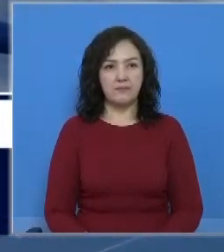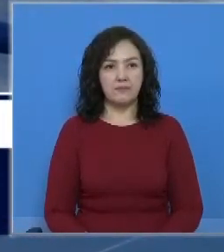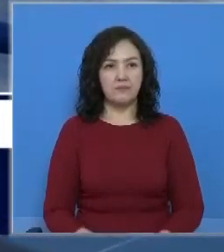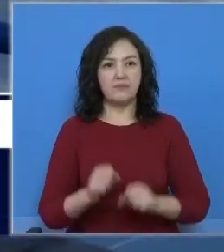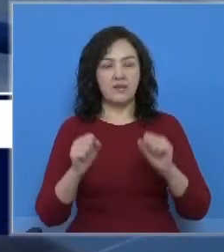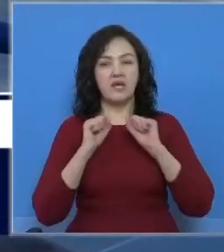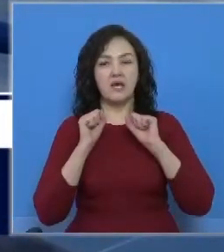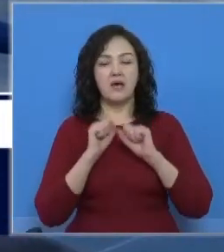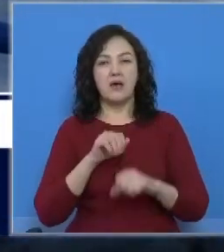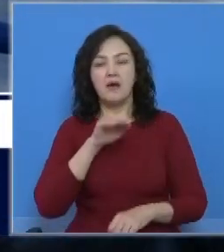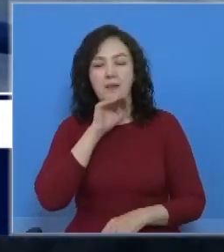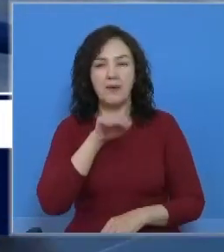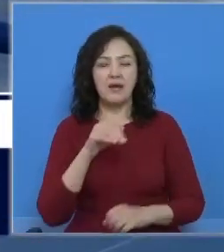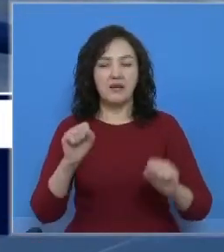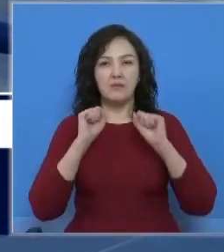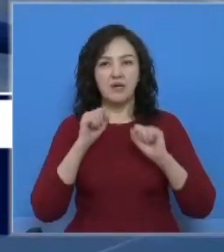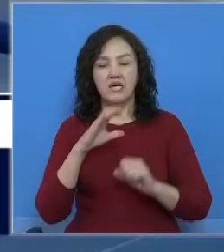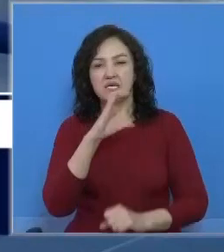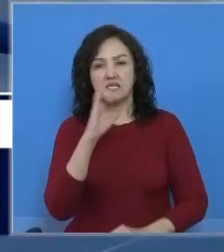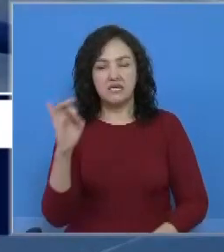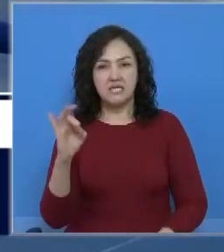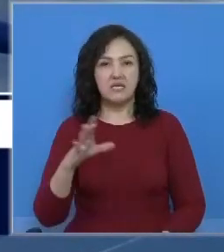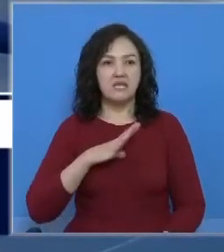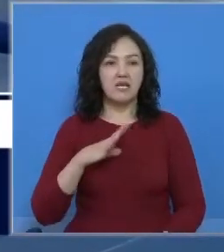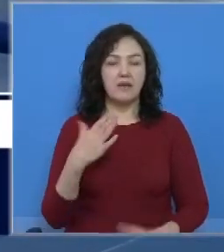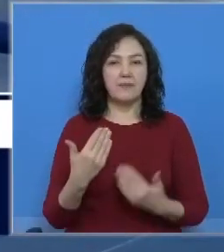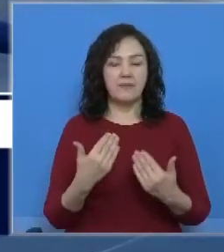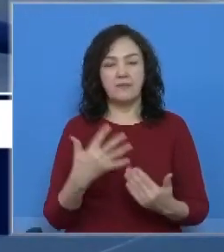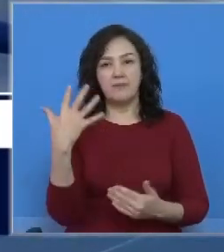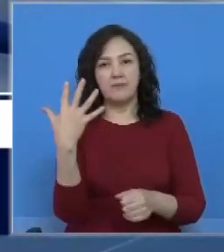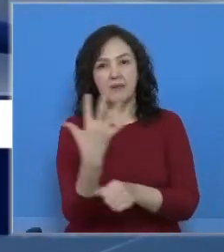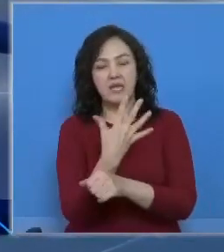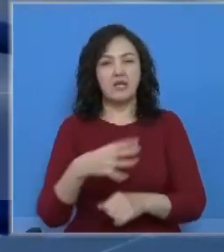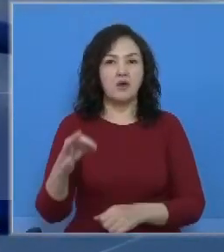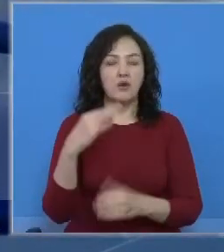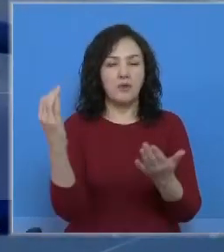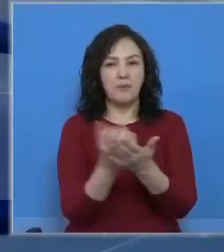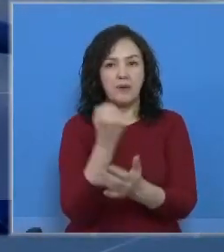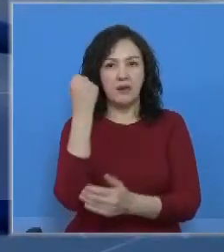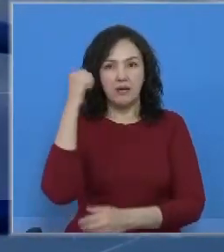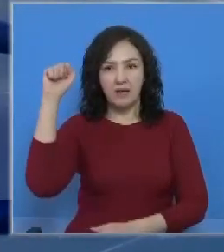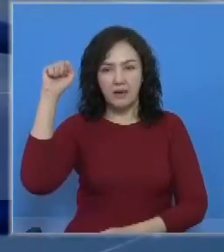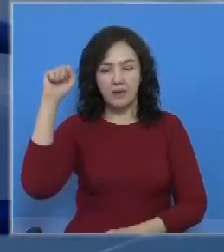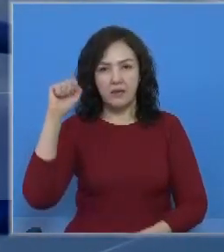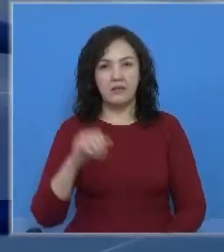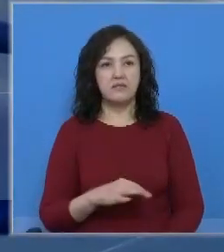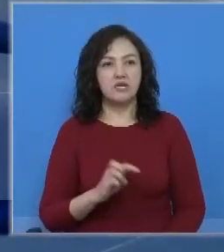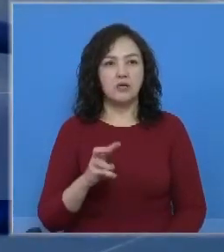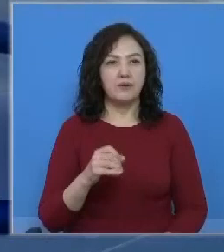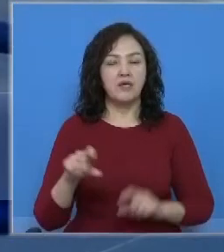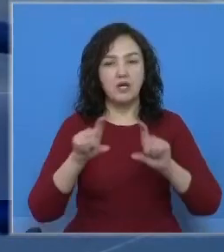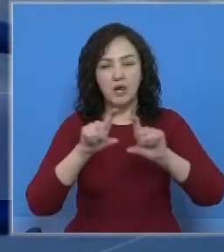спортсмен мастер спорта СССР в то время вы знаете я пить пять раз область выиграл был чемпионом